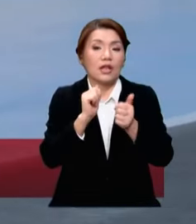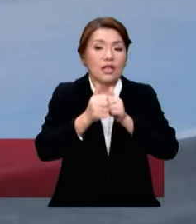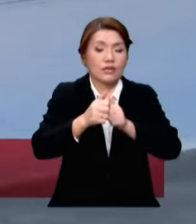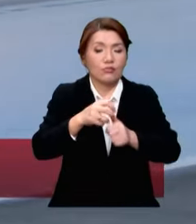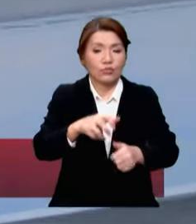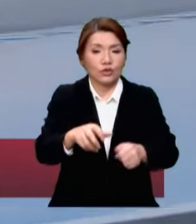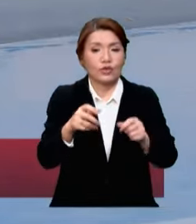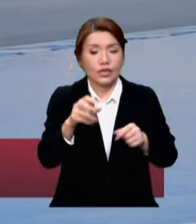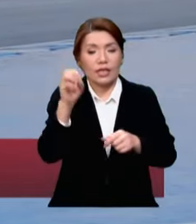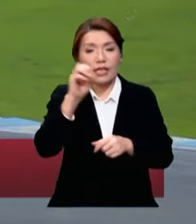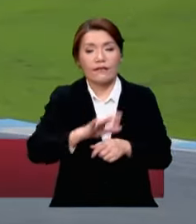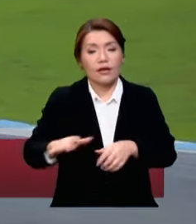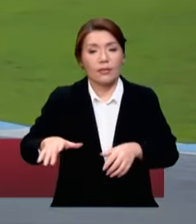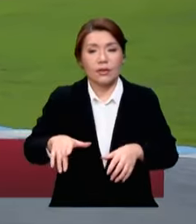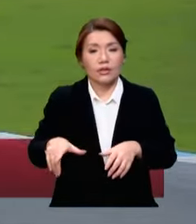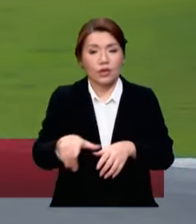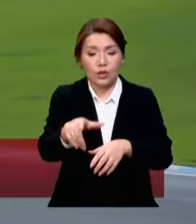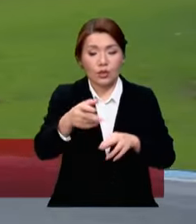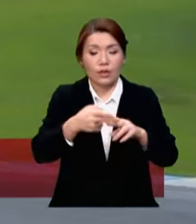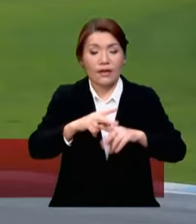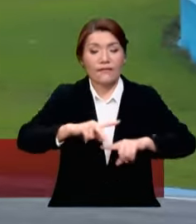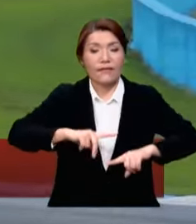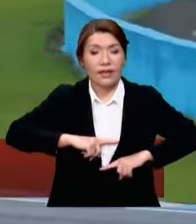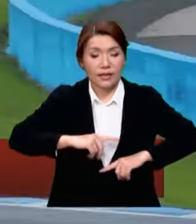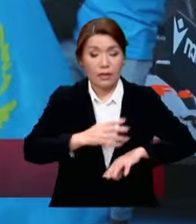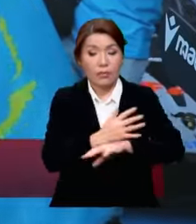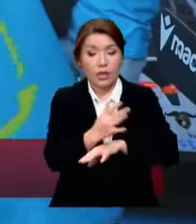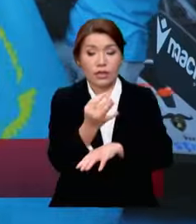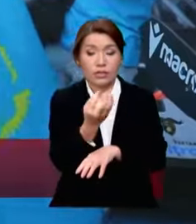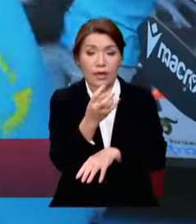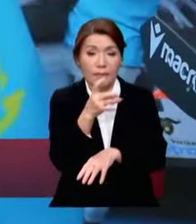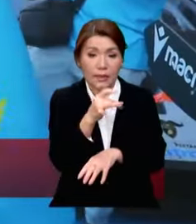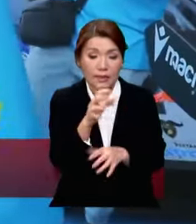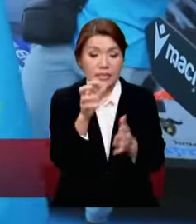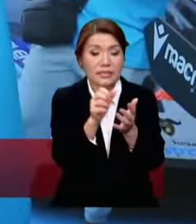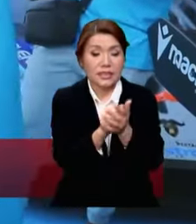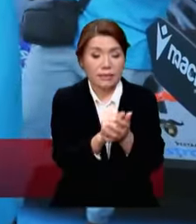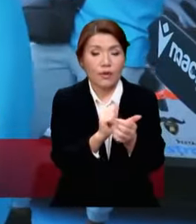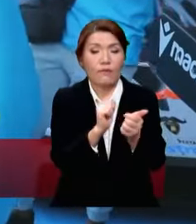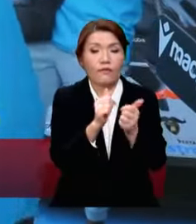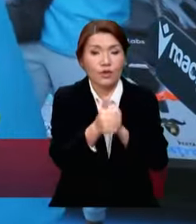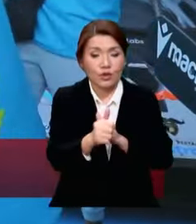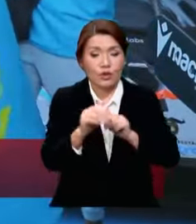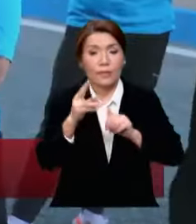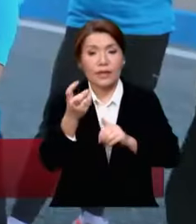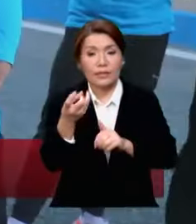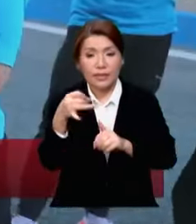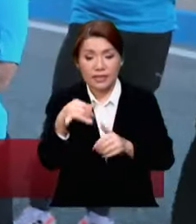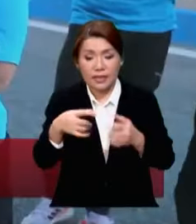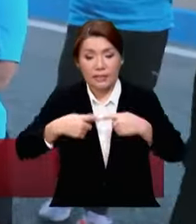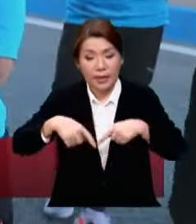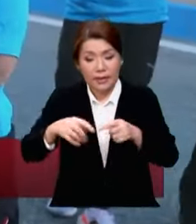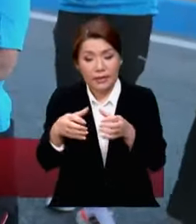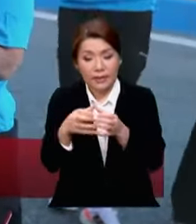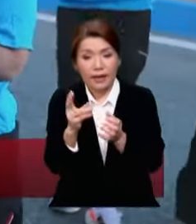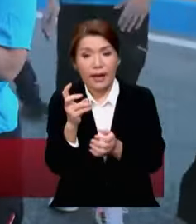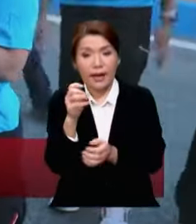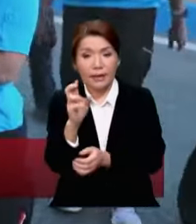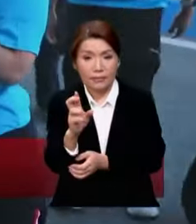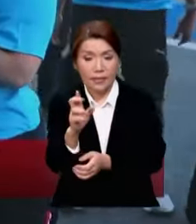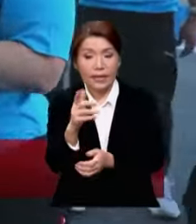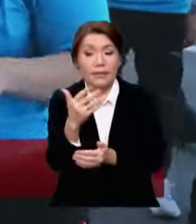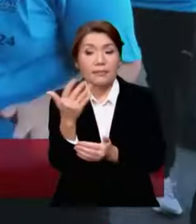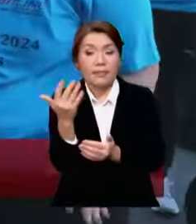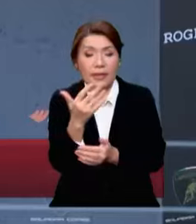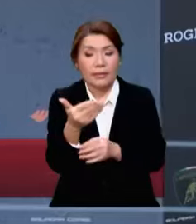на европейских трассах. К финальному этапу Шота Абхазава уже занимал ведущую позицию в классе Lamborghini Cup по итогам